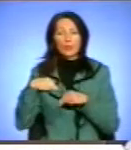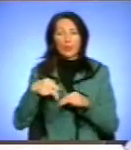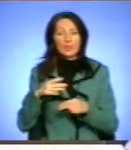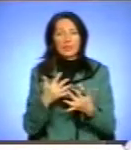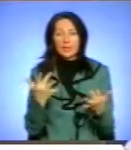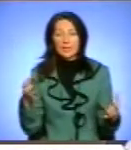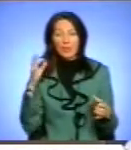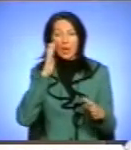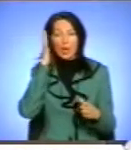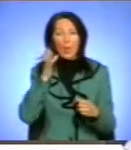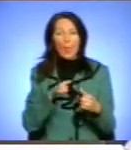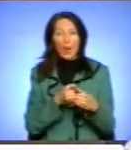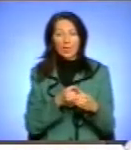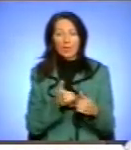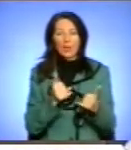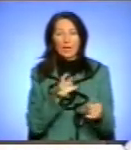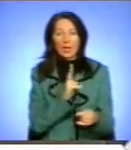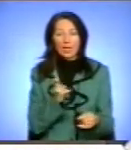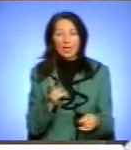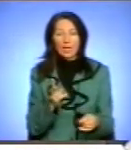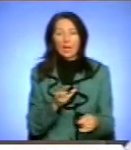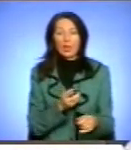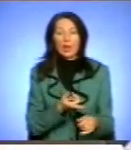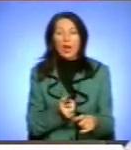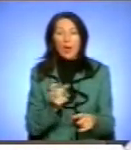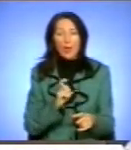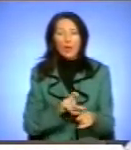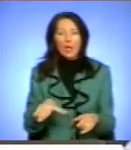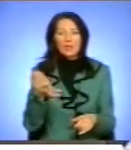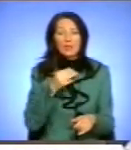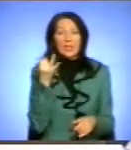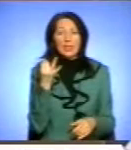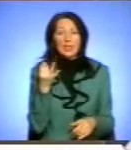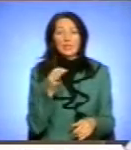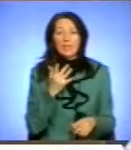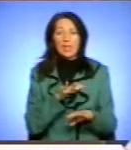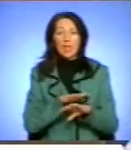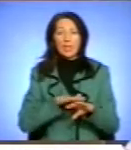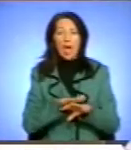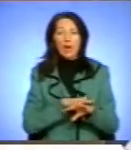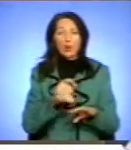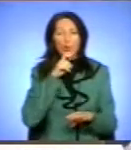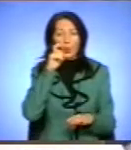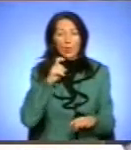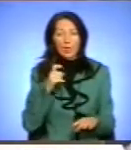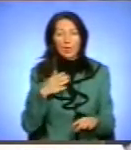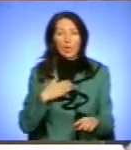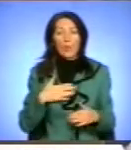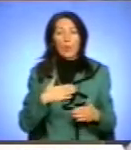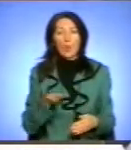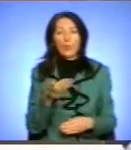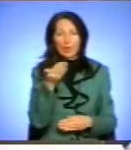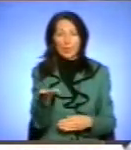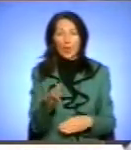для яких понад усе інтереси народу України. Таким чином ми простягаємо руку